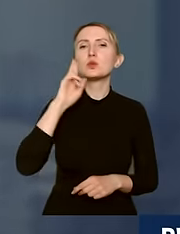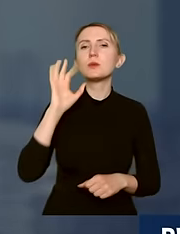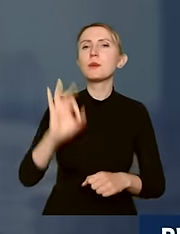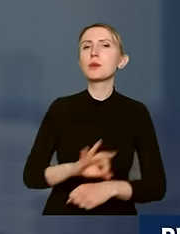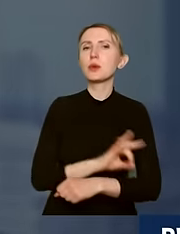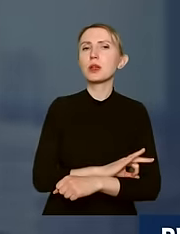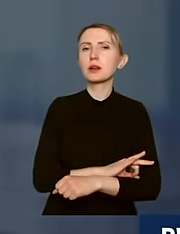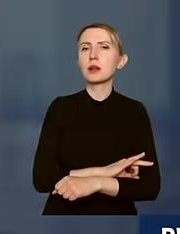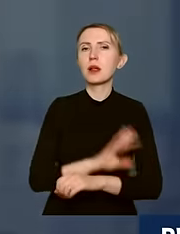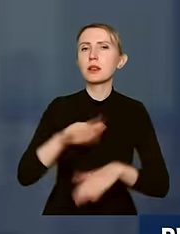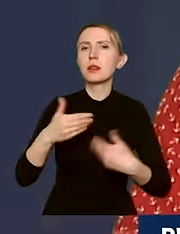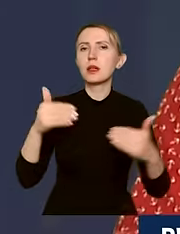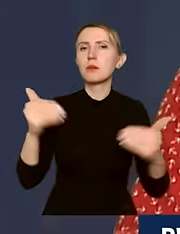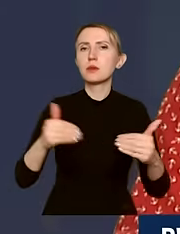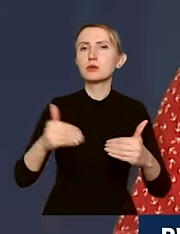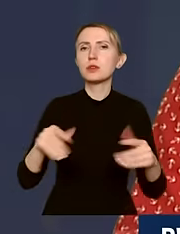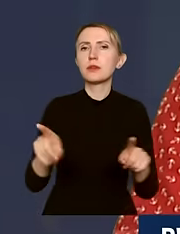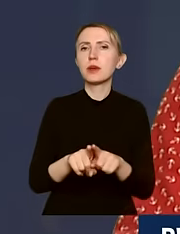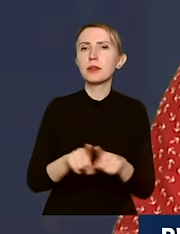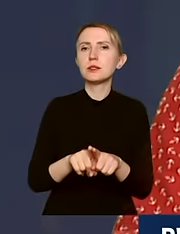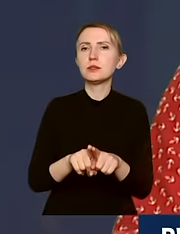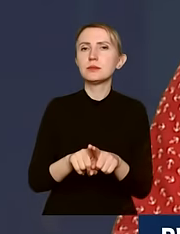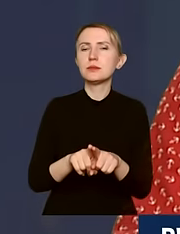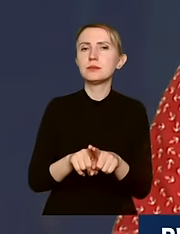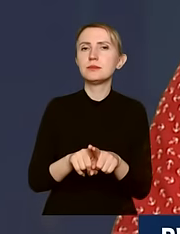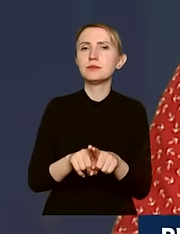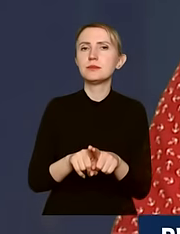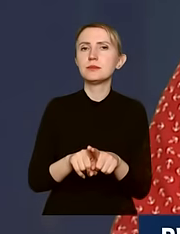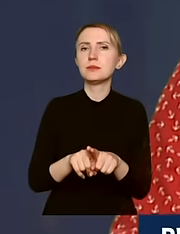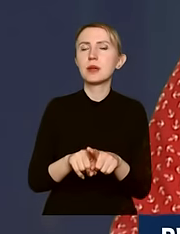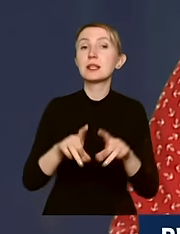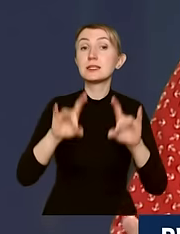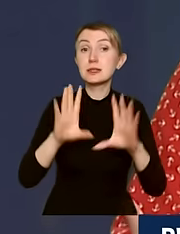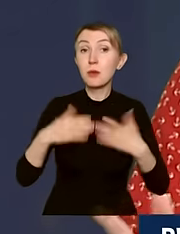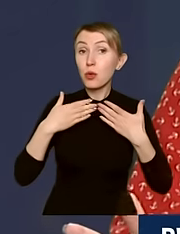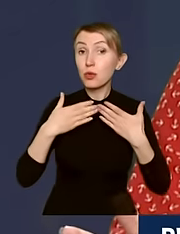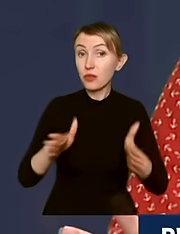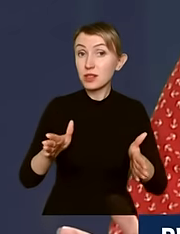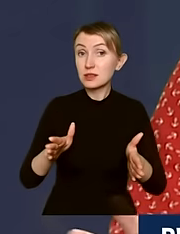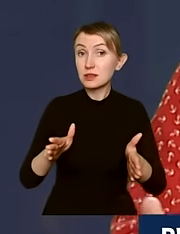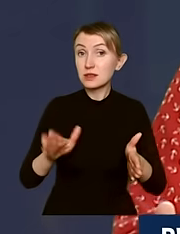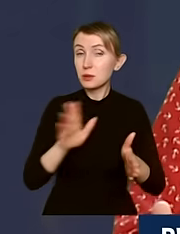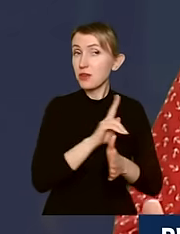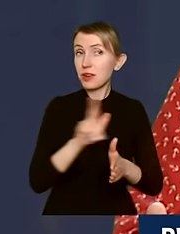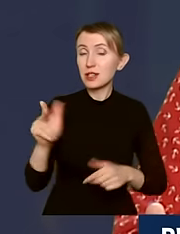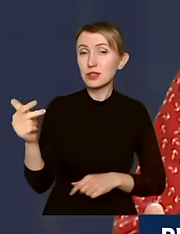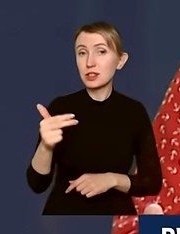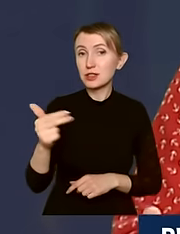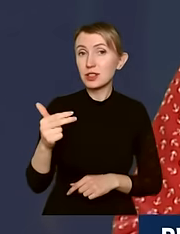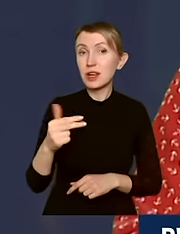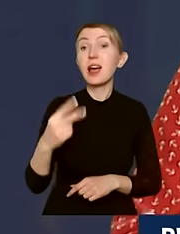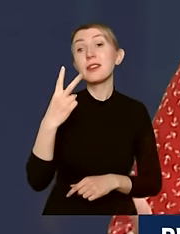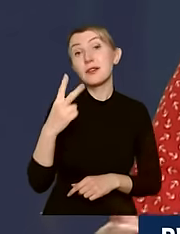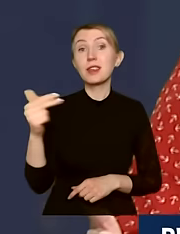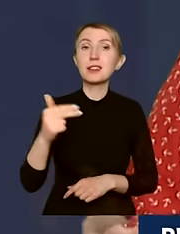wtedy, umożliwia po prostu otwarcie sklepów tak naprawdę pewnie chyba w każdą niedzielę, a te dwie niedziele